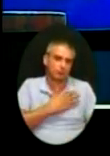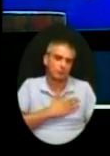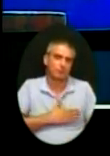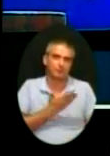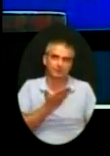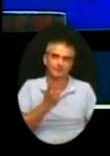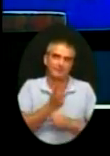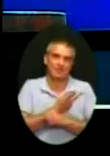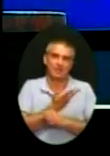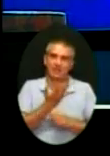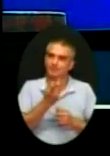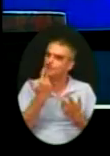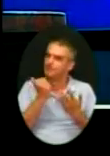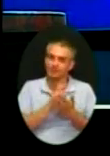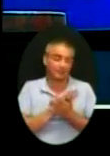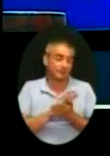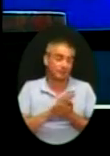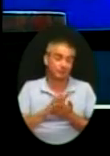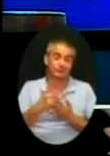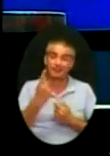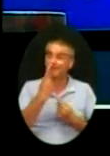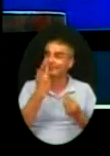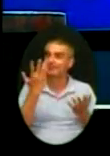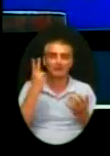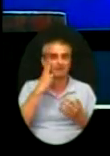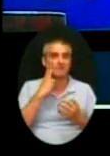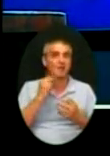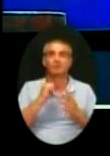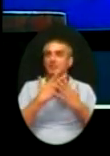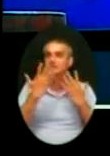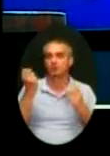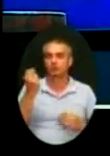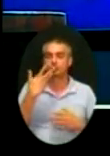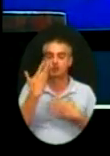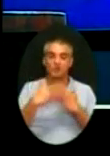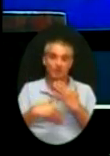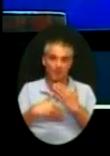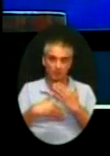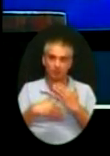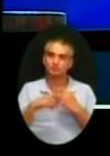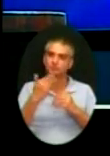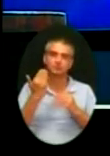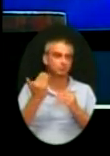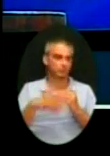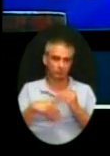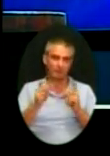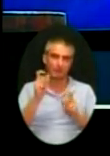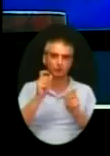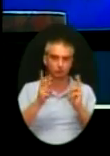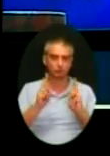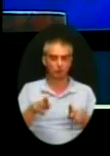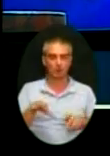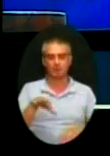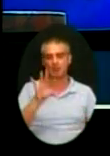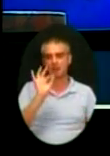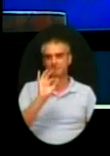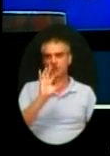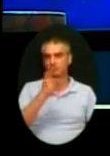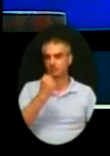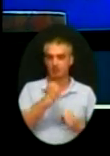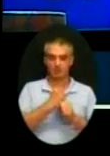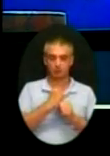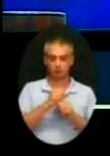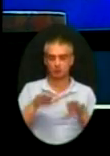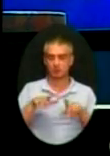מה שהם רגילים לחיות. זה היה פשוט אחד הפרסות הגדולות של השבועיים האחרונים. בסופו של דבר אנשים יכולים לבחור האם